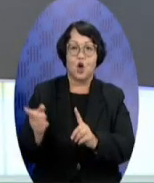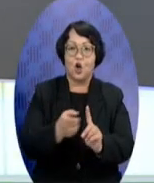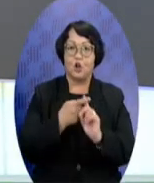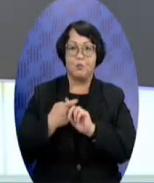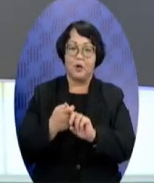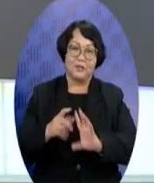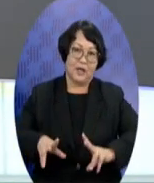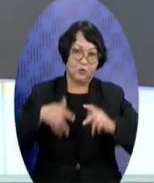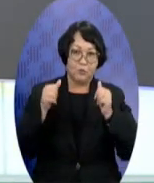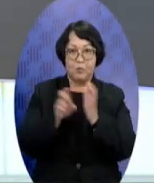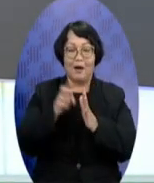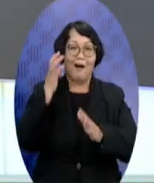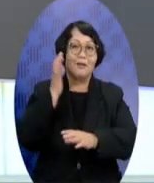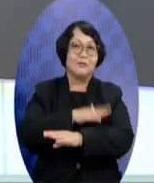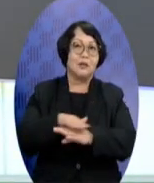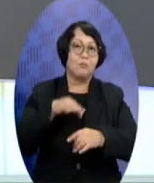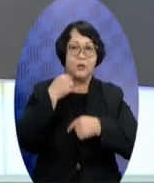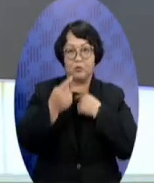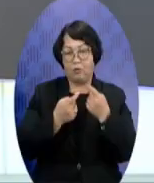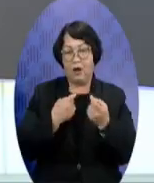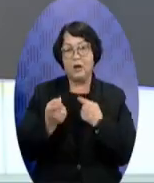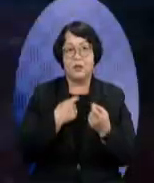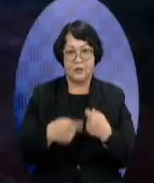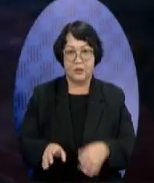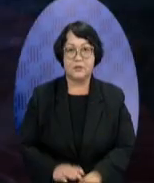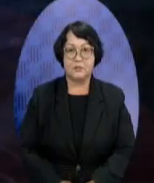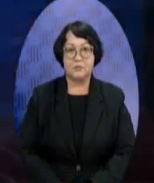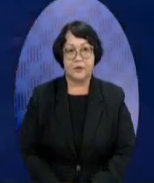боломж шийдлүүдийн тухай хэлэлцсэн байна.